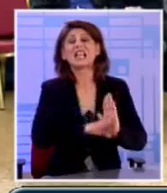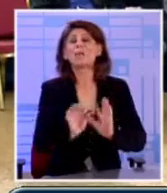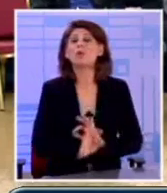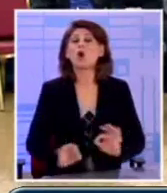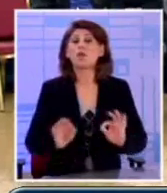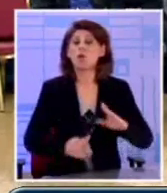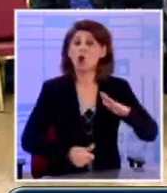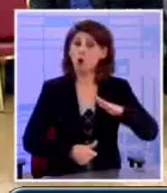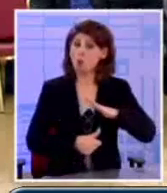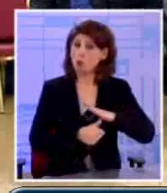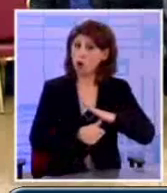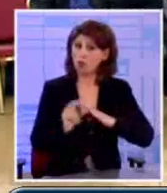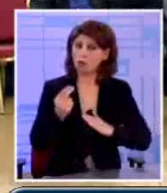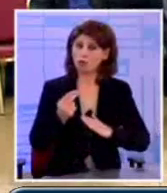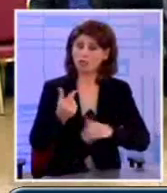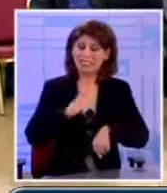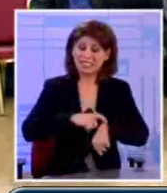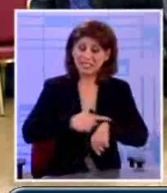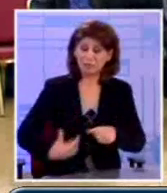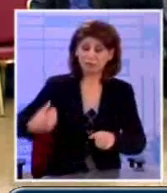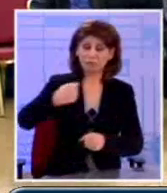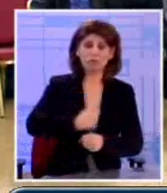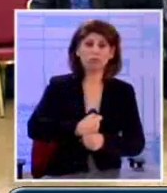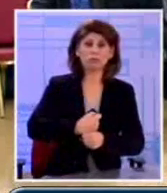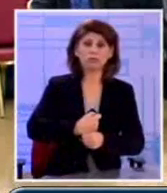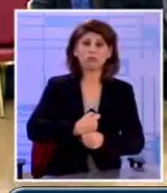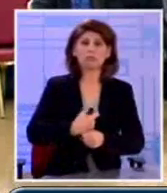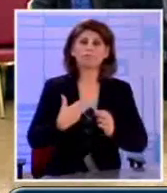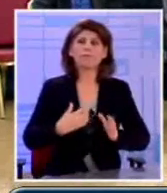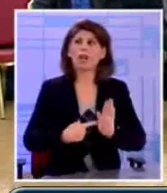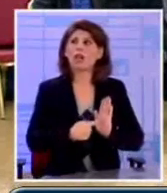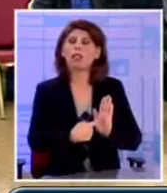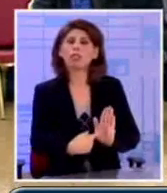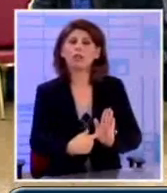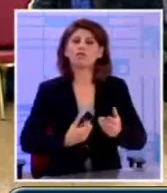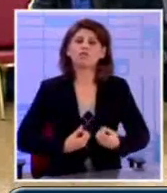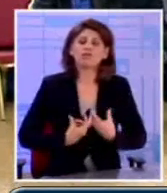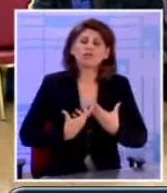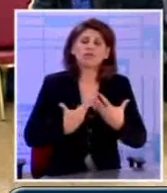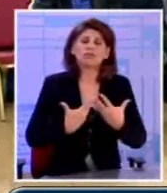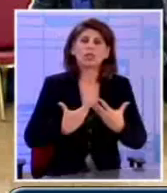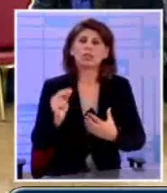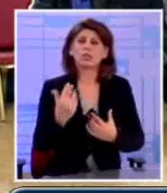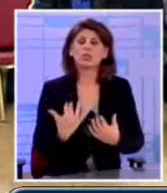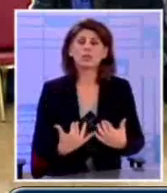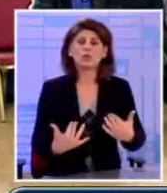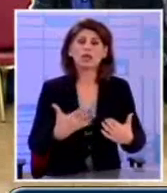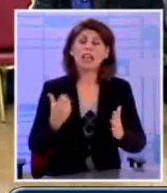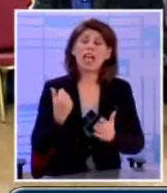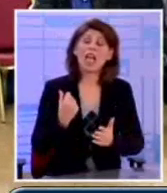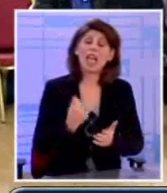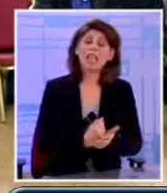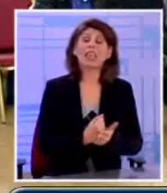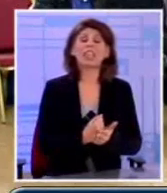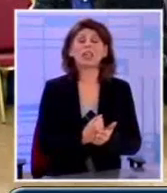Ο Πρόεδρος όταν προεδρεύει διερμηνεύει τα αισθήματα του σώματος και εγγυάται την ελευθερία